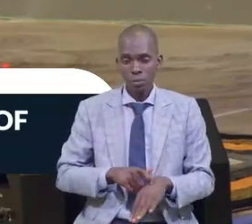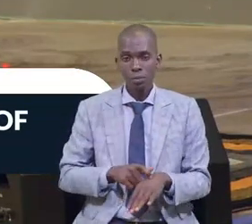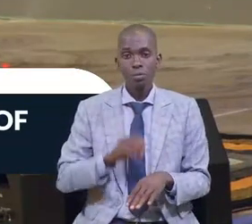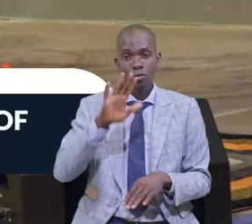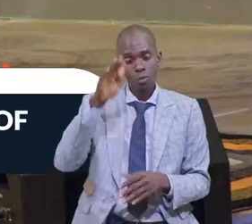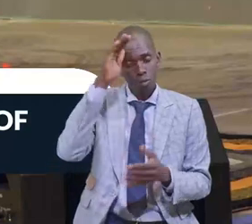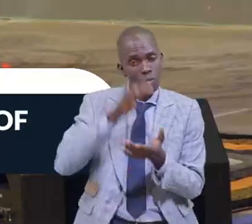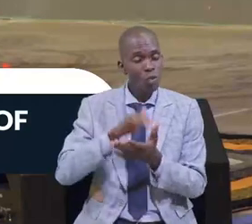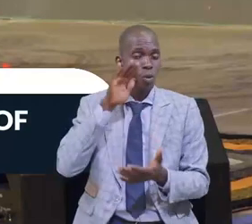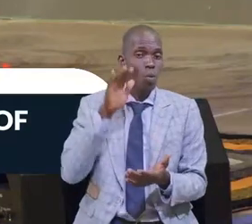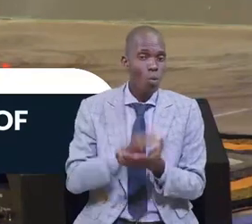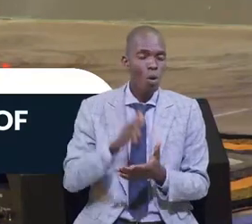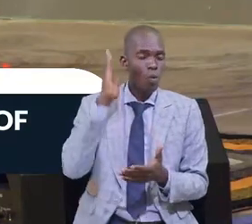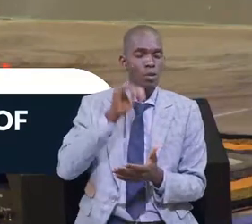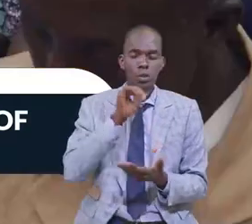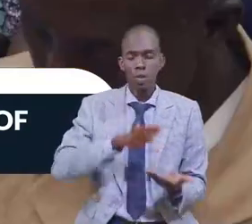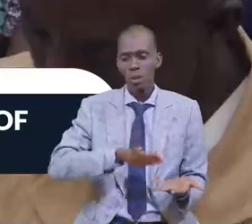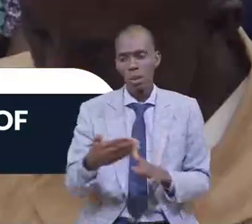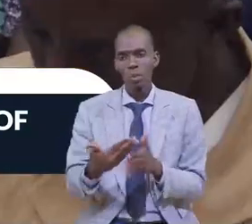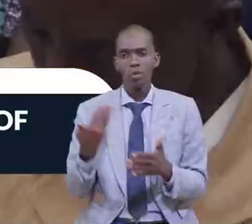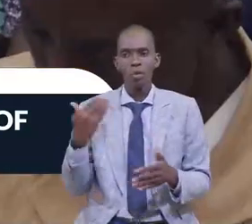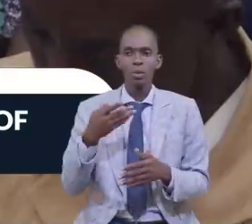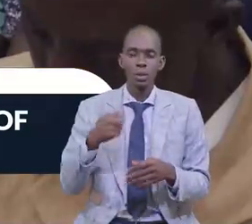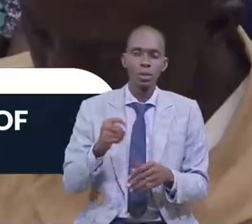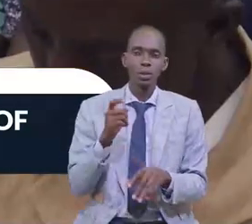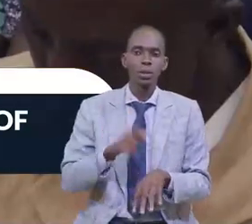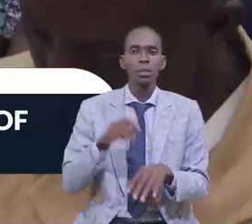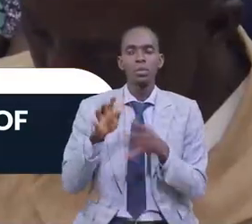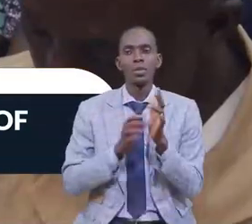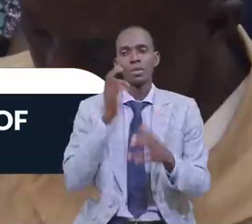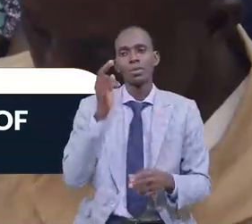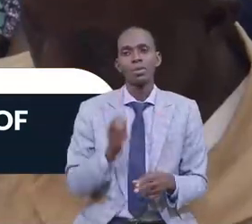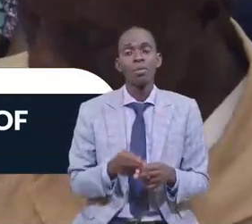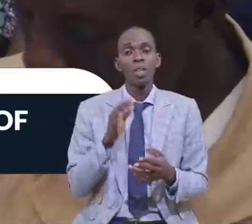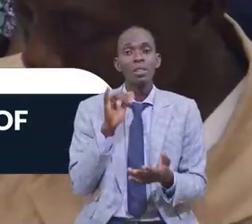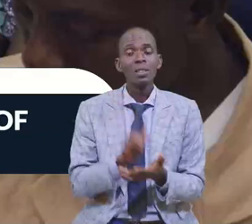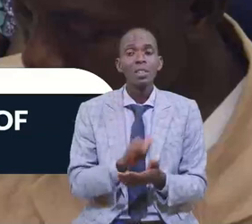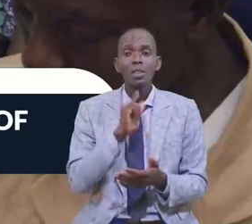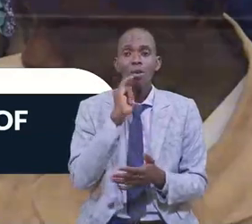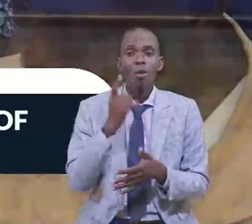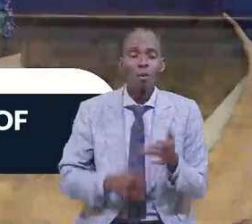le gagneur, le gagne-pain, ne mourra pas avant son temps, au nom de Jésus-Christ.